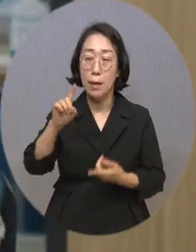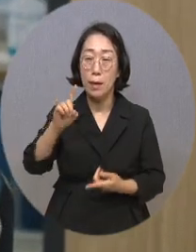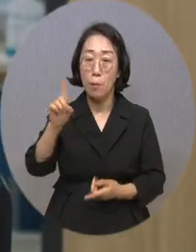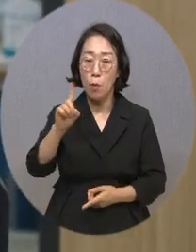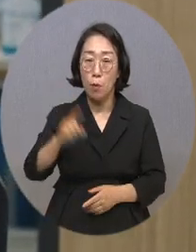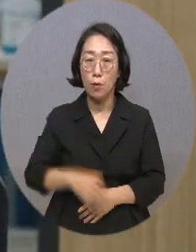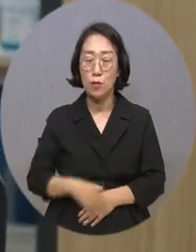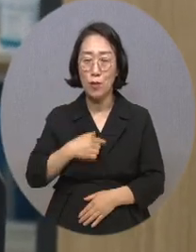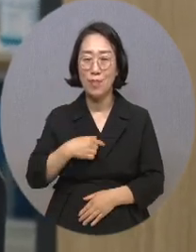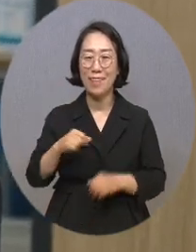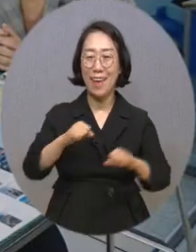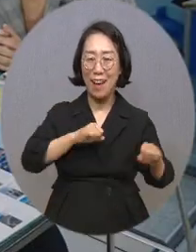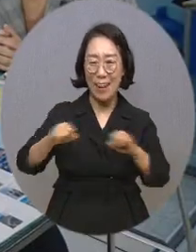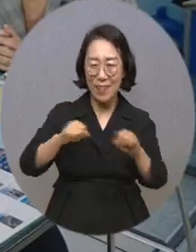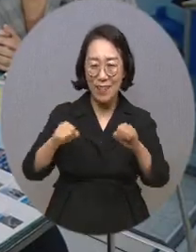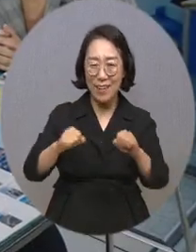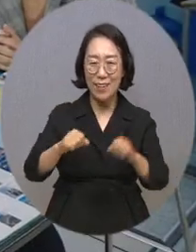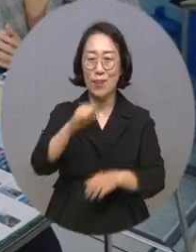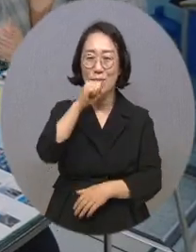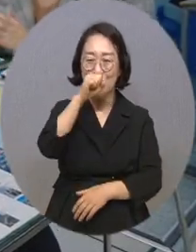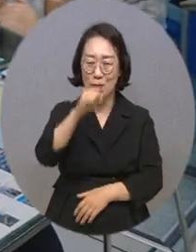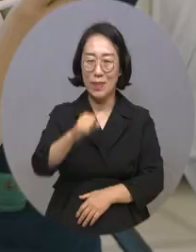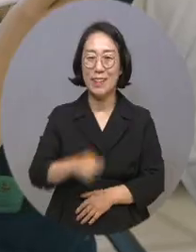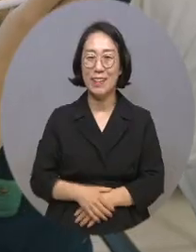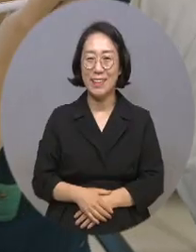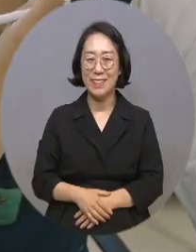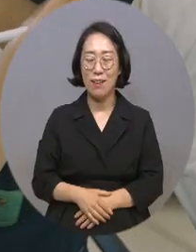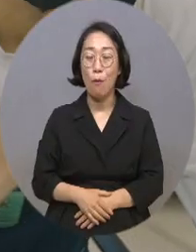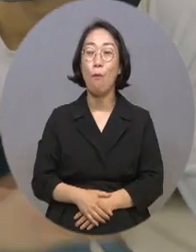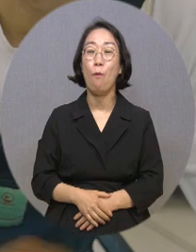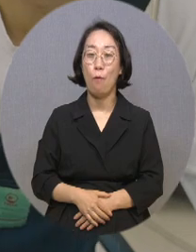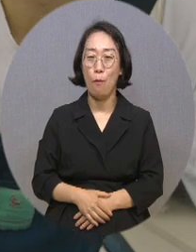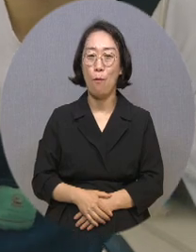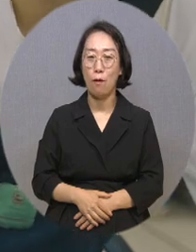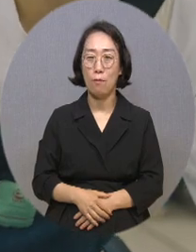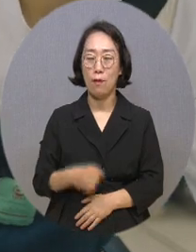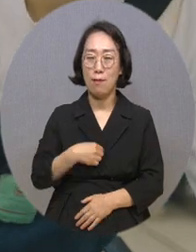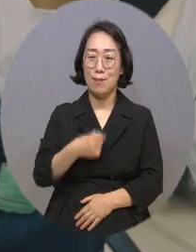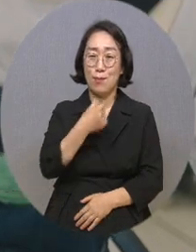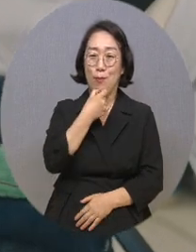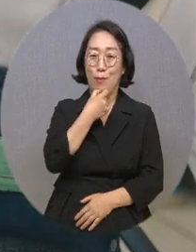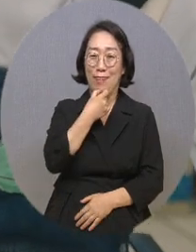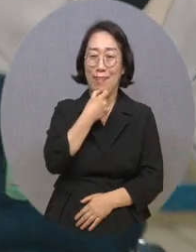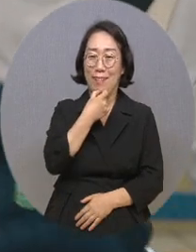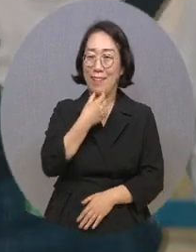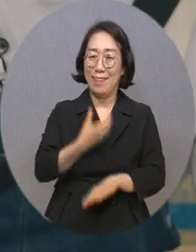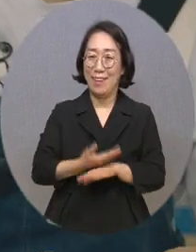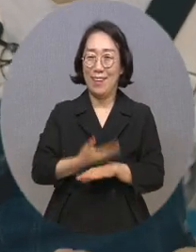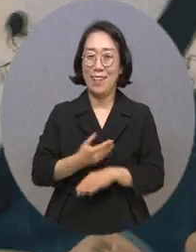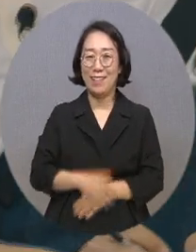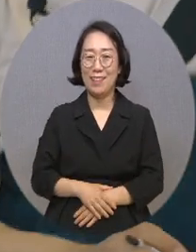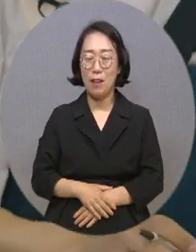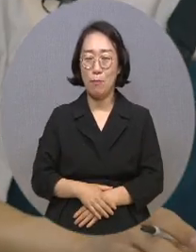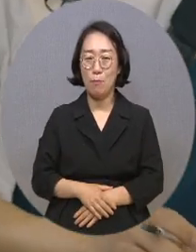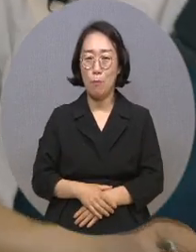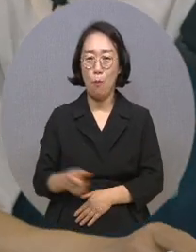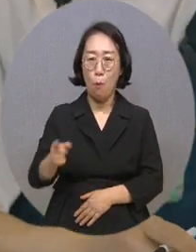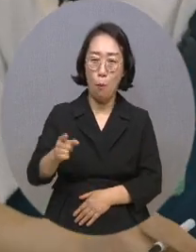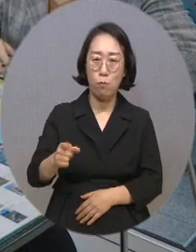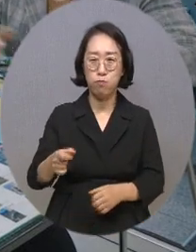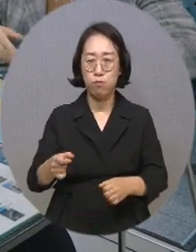좀 액티비티한 걸 좋아해가지고. 되게 싫어하잖아요, 오빠. 난 너무 싫어. 난 뭐 타고 이런 걸 너무